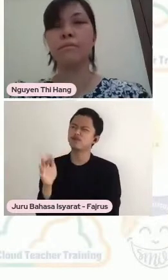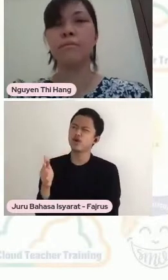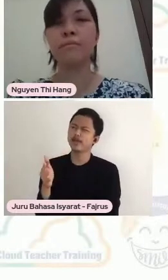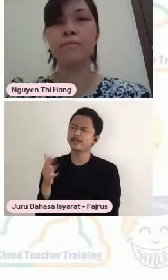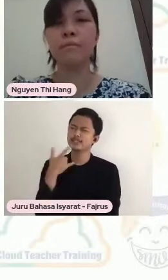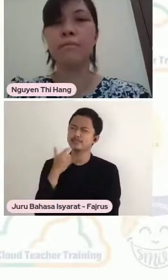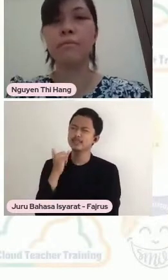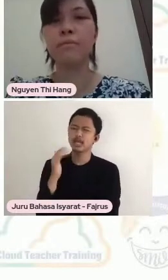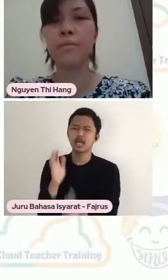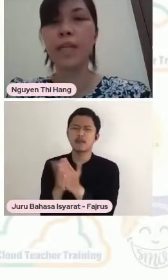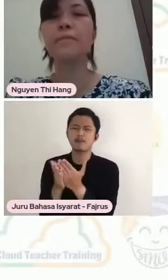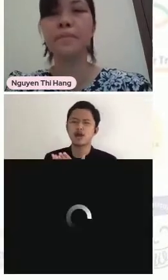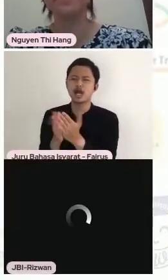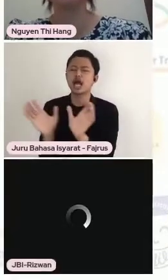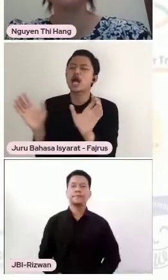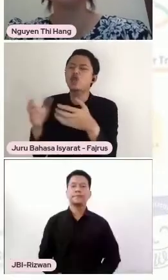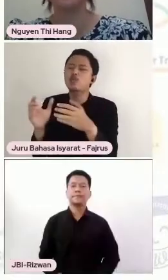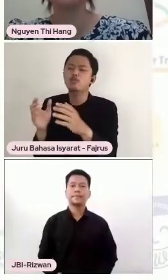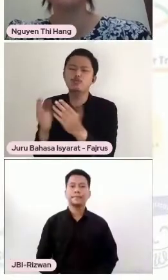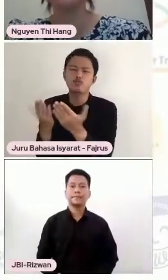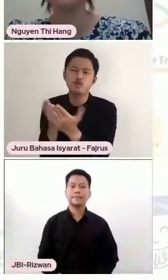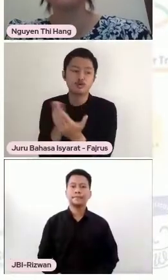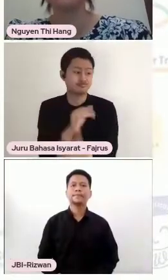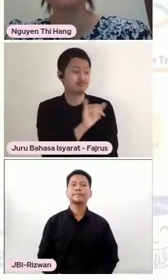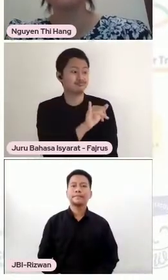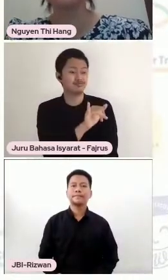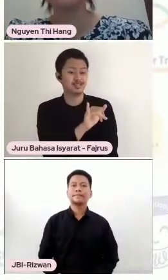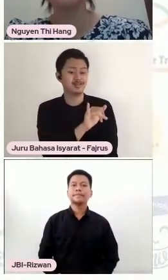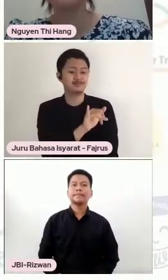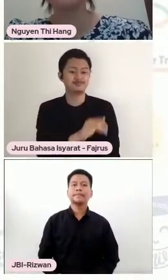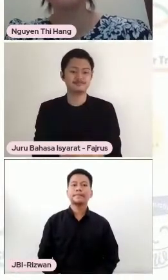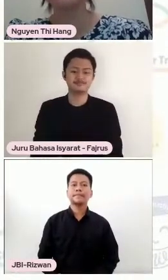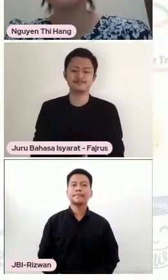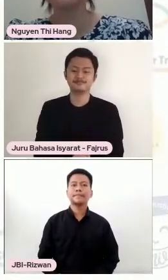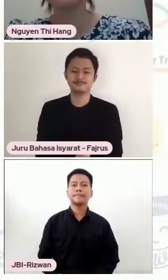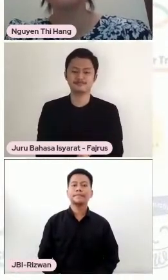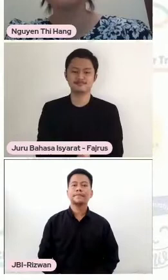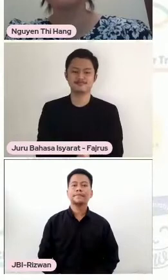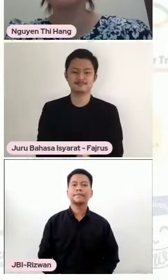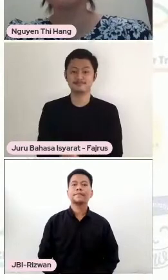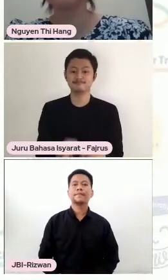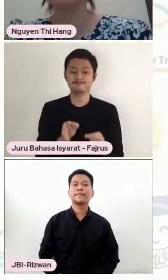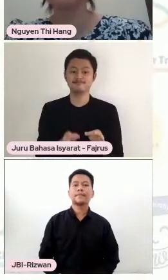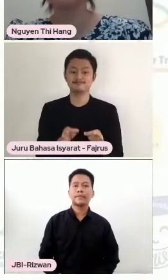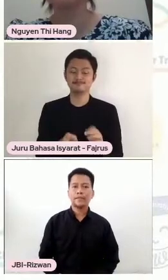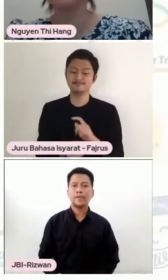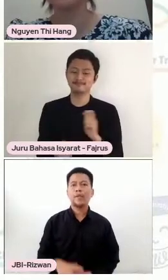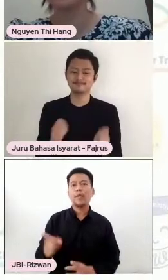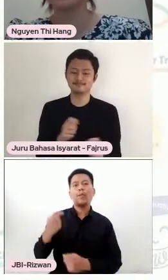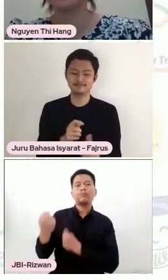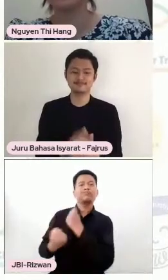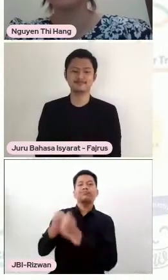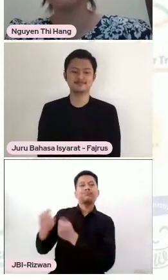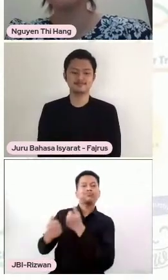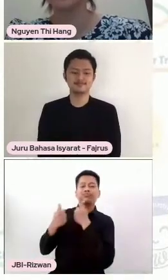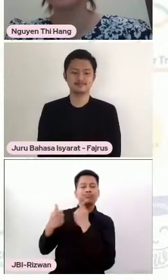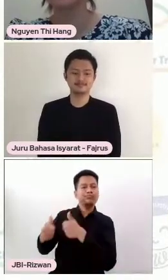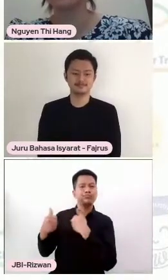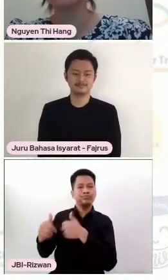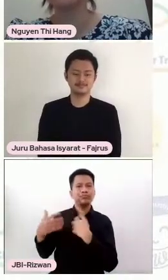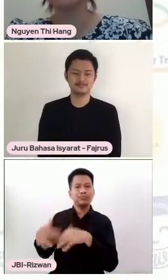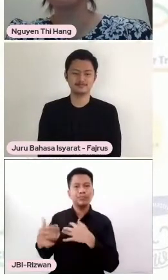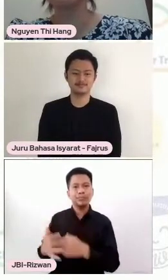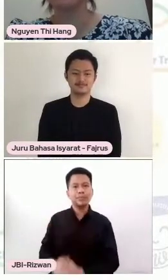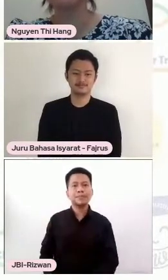book club, ya? Yeah. It's a great activity. Okay.